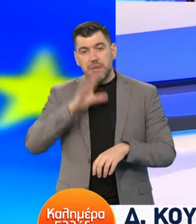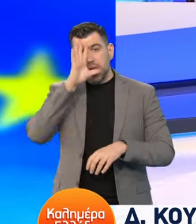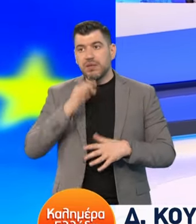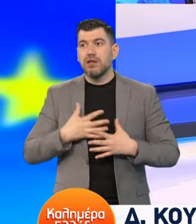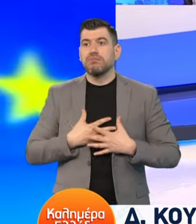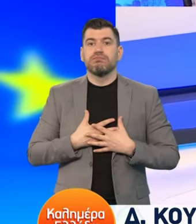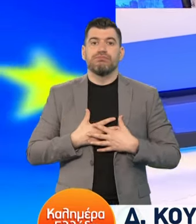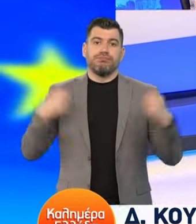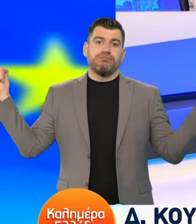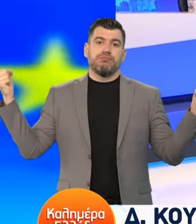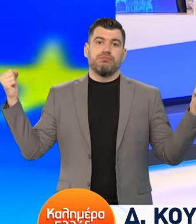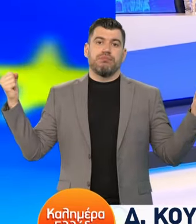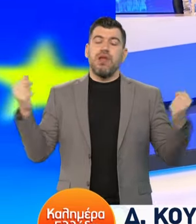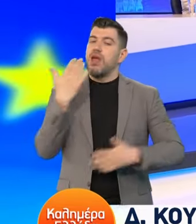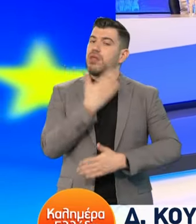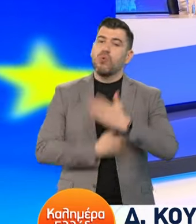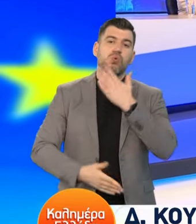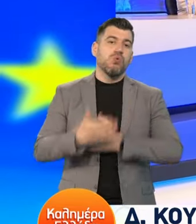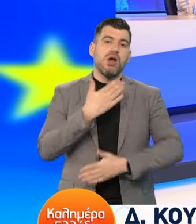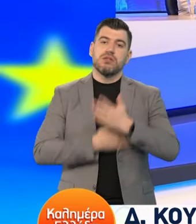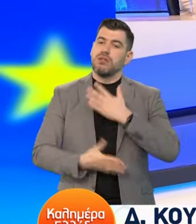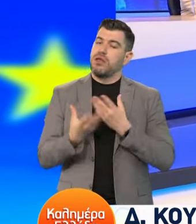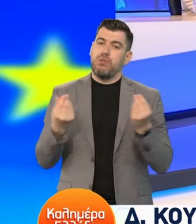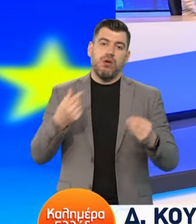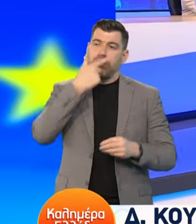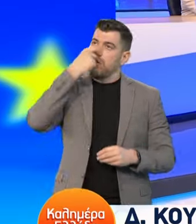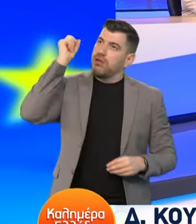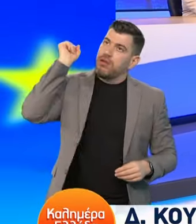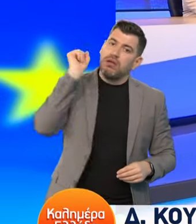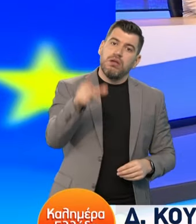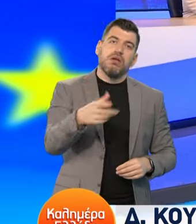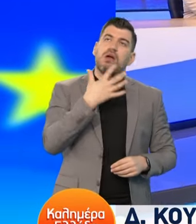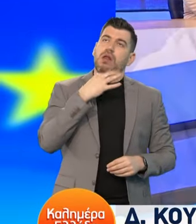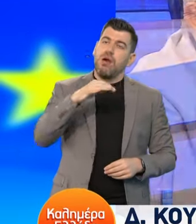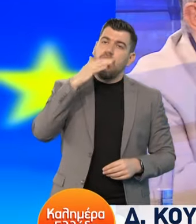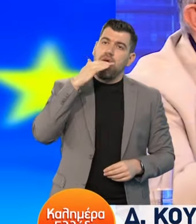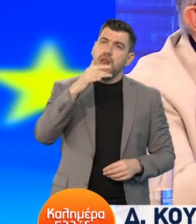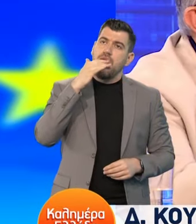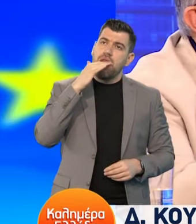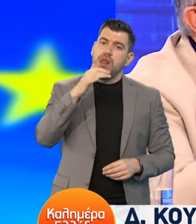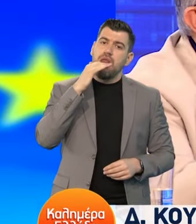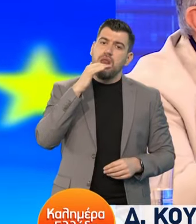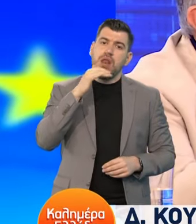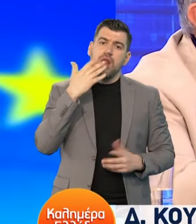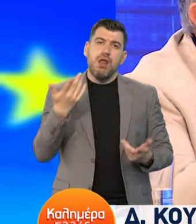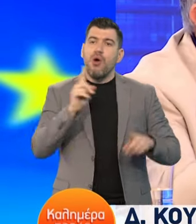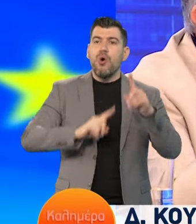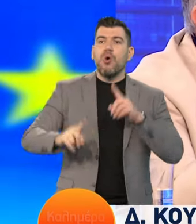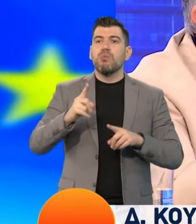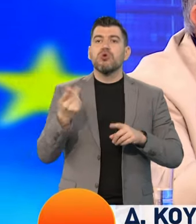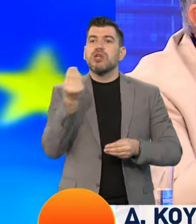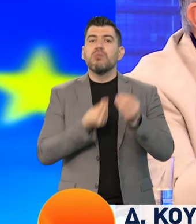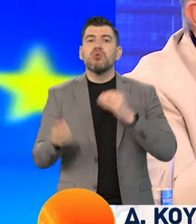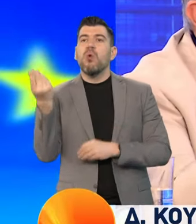είναι κουρασμένος, είναι μπαϊλτισμένος από όλη αυτή τη φιλολογία για το ποιος είναι πιο πλούσιος από τον